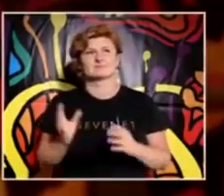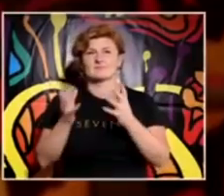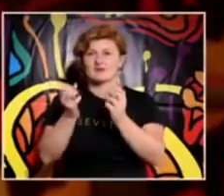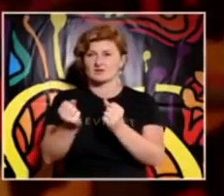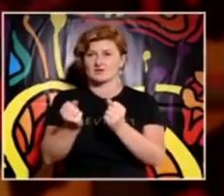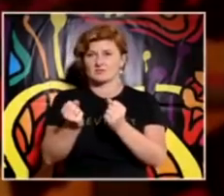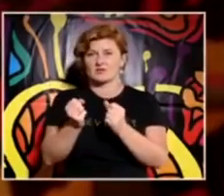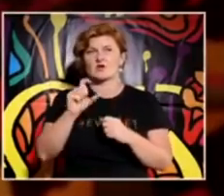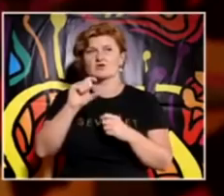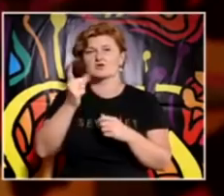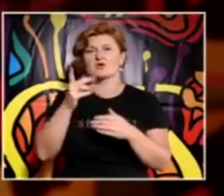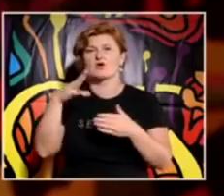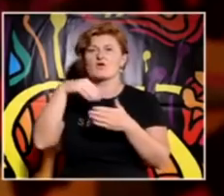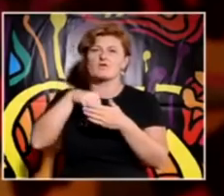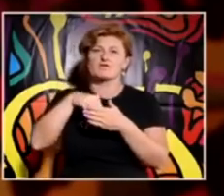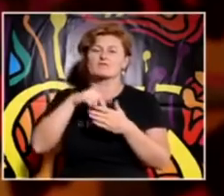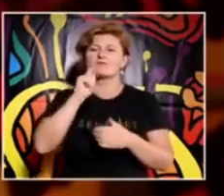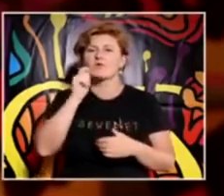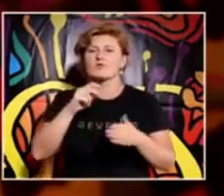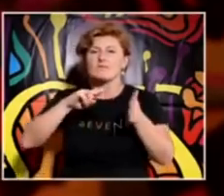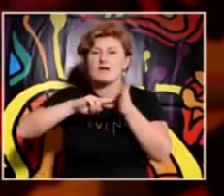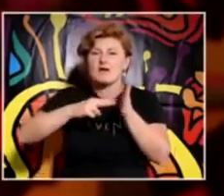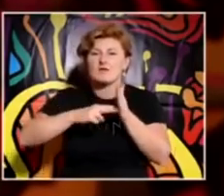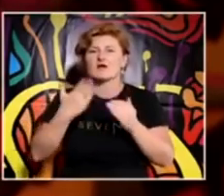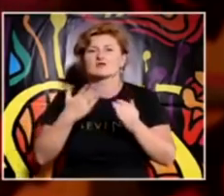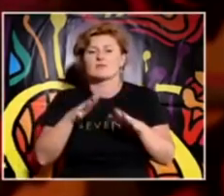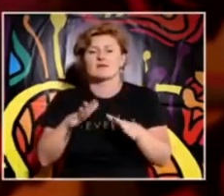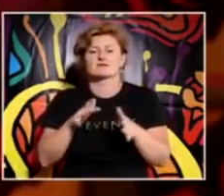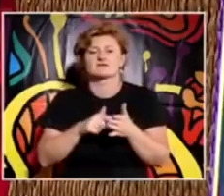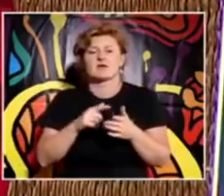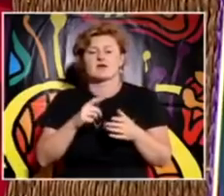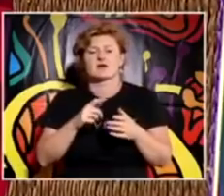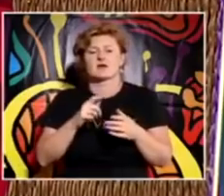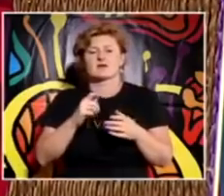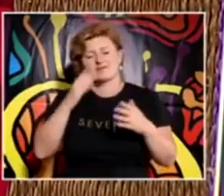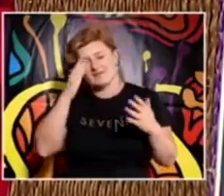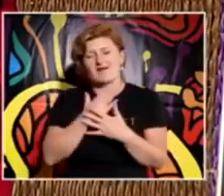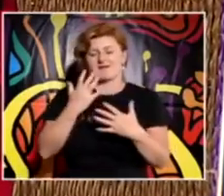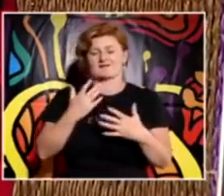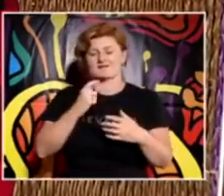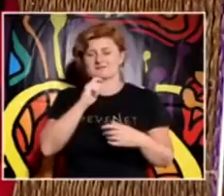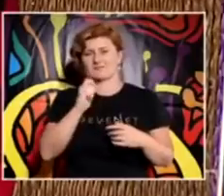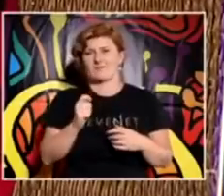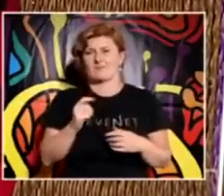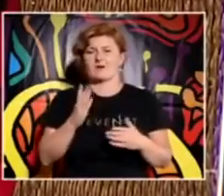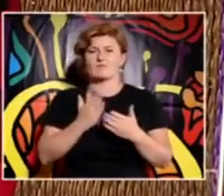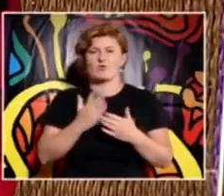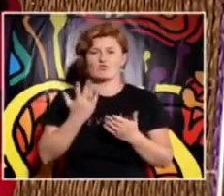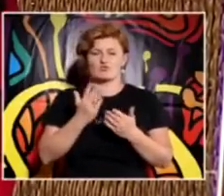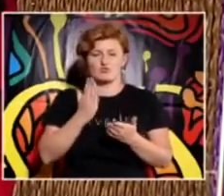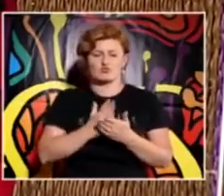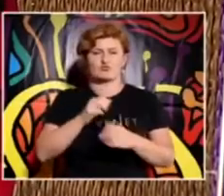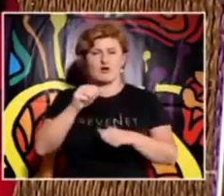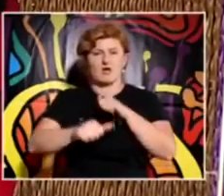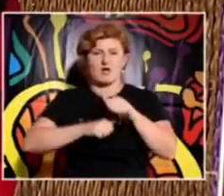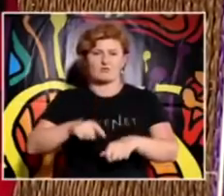w tej podróży najbliższej zaplanowane, a gdzie jest miejsce na spontan? Tak na dobrą sprawę, po tylu latach ja bardzo mało rzeczy